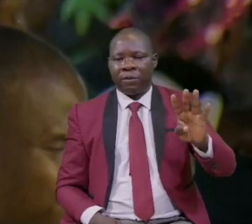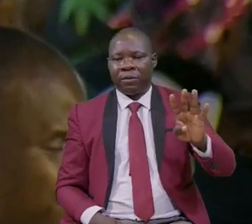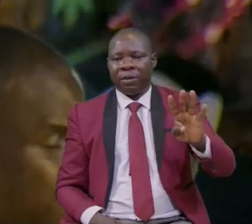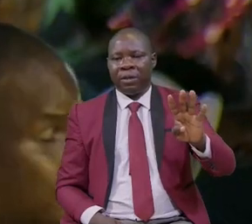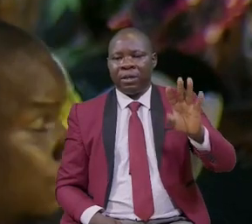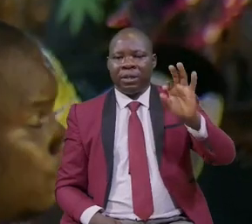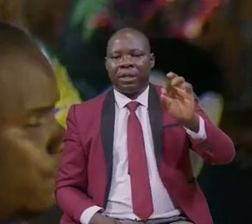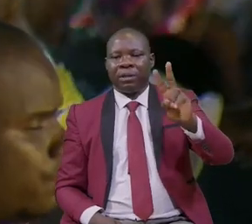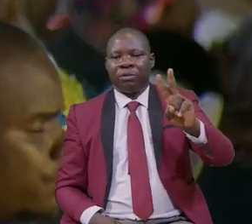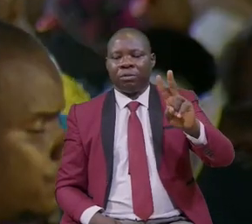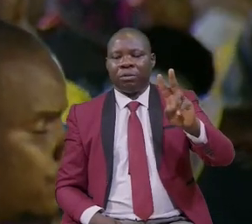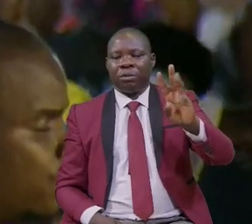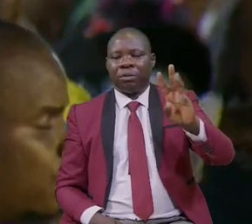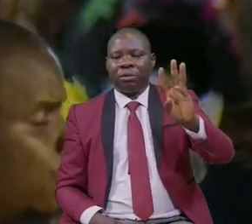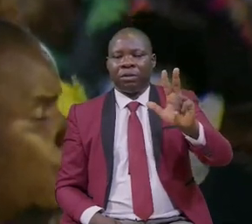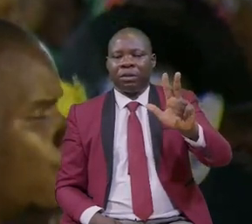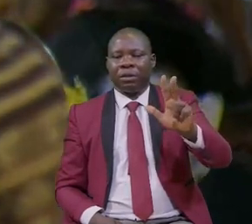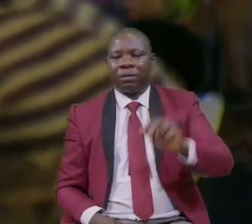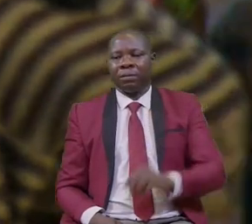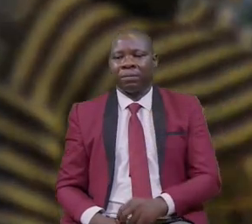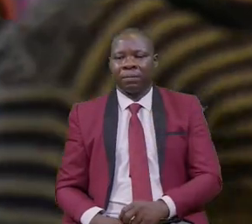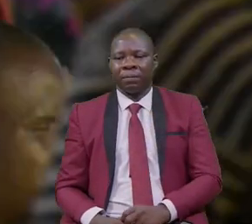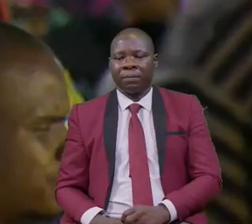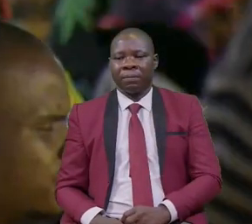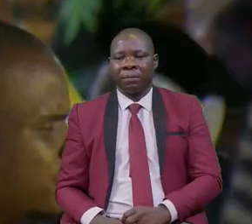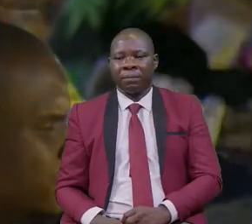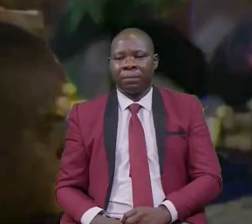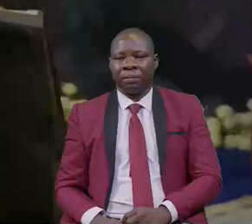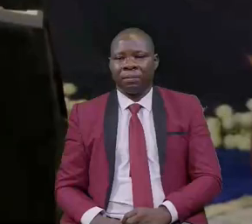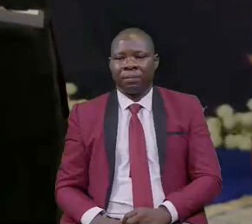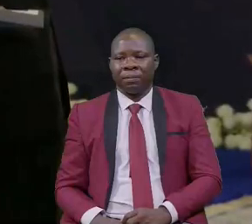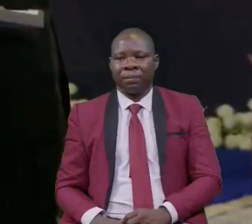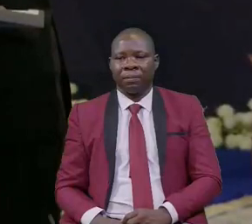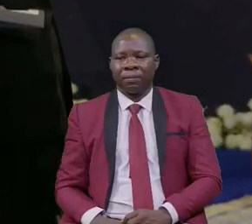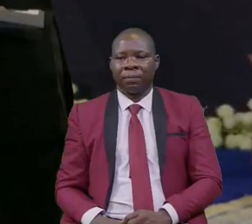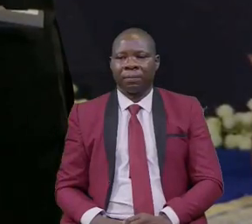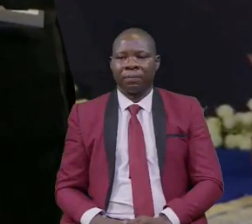44 92 63.